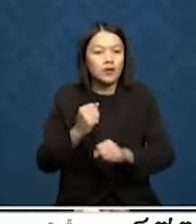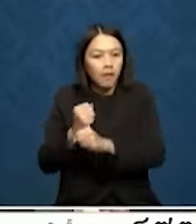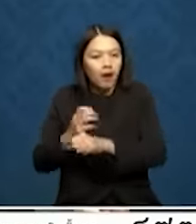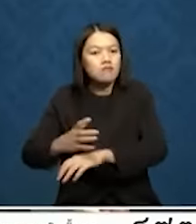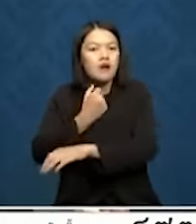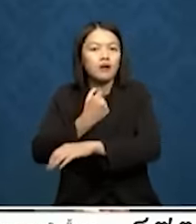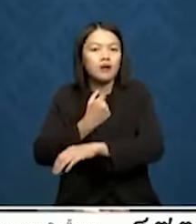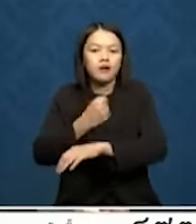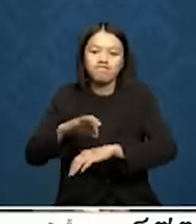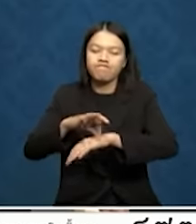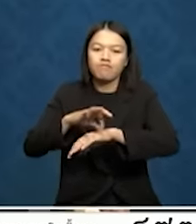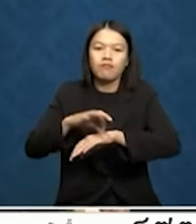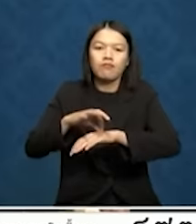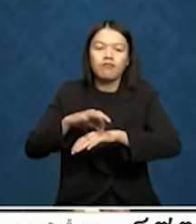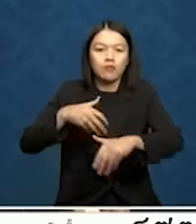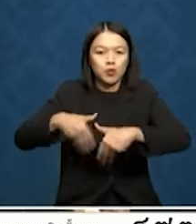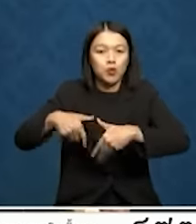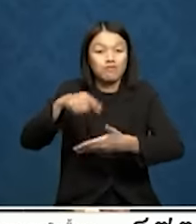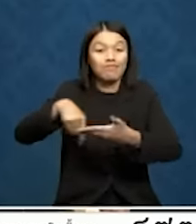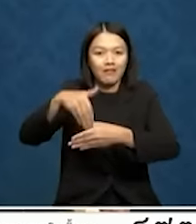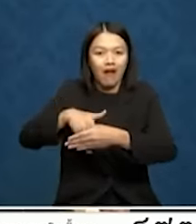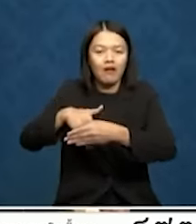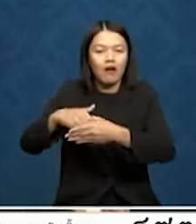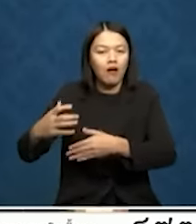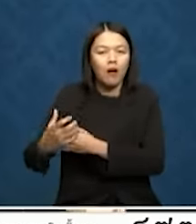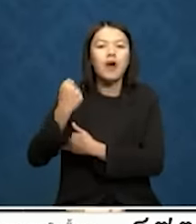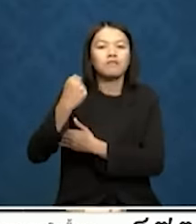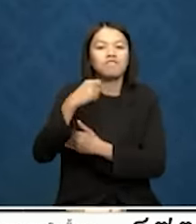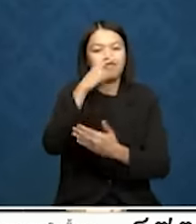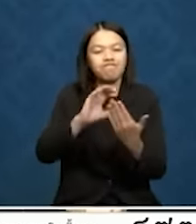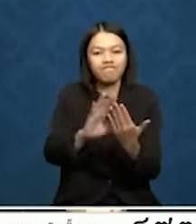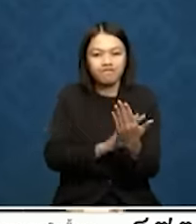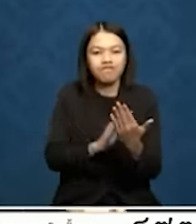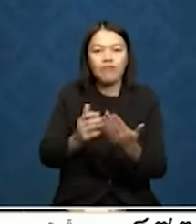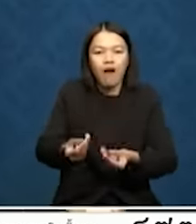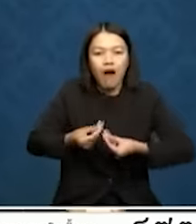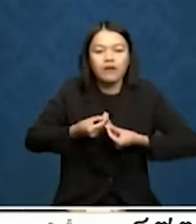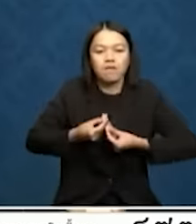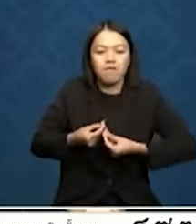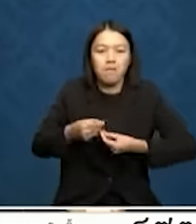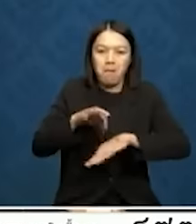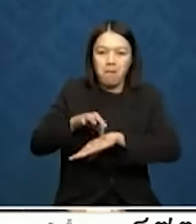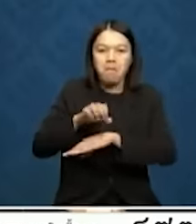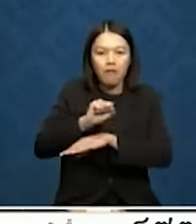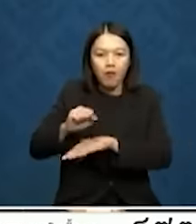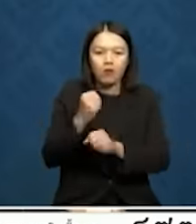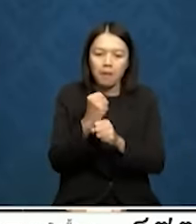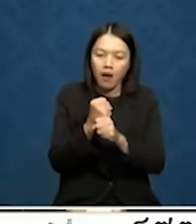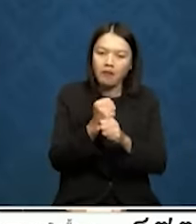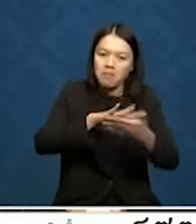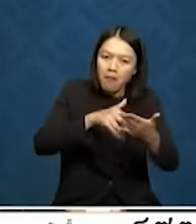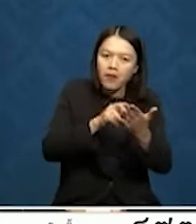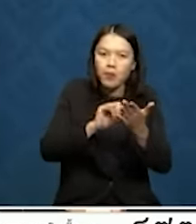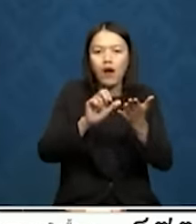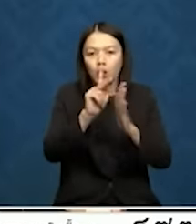ผู้ได้รับฉันทามติจากการเลือกตั้งจากอำนาจสูงสุดของพ่อแม่พี่น้องประชาชนให้พวกเราสามารถดำเนินนโยบาย